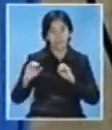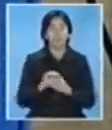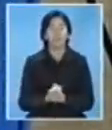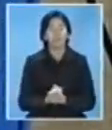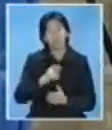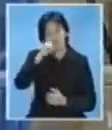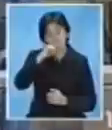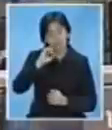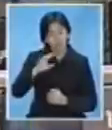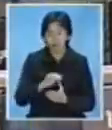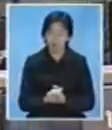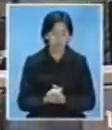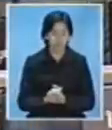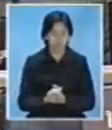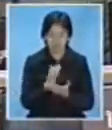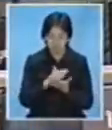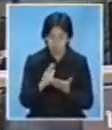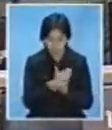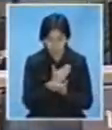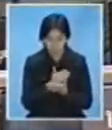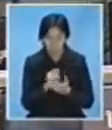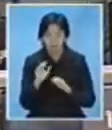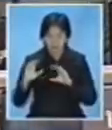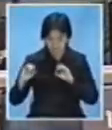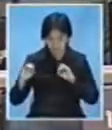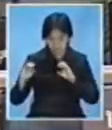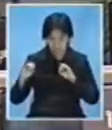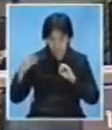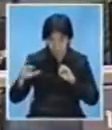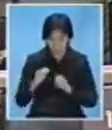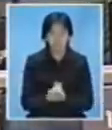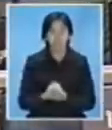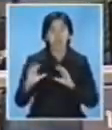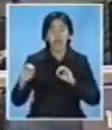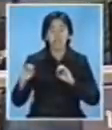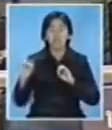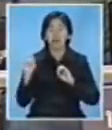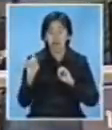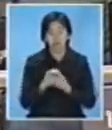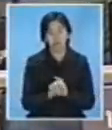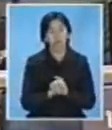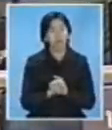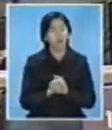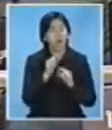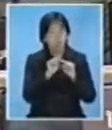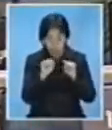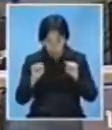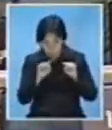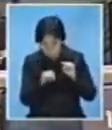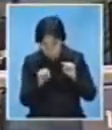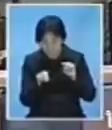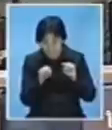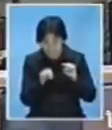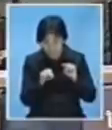าต้องแบ่ง3ส่วนเท่าๆกันโดย 50-50 นี้จะใช้เฉพาะส่วนตรงกลางนะคะด้านโ